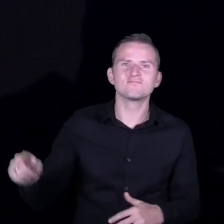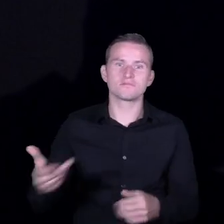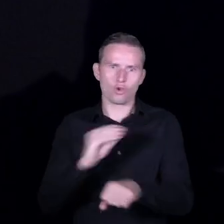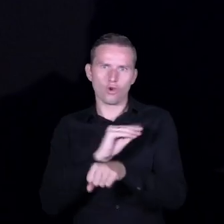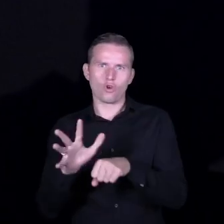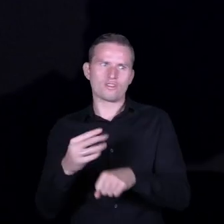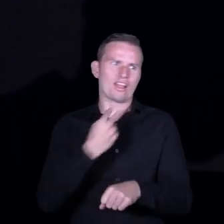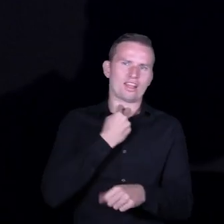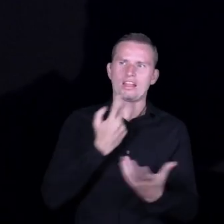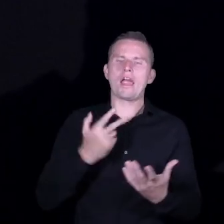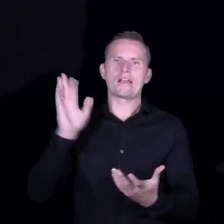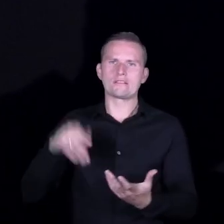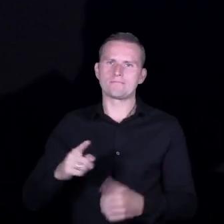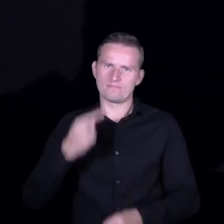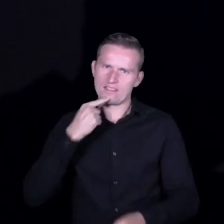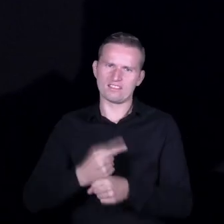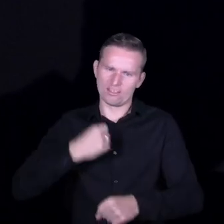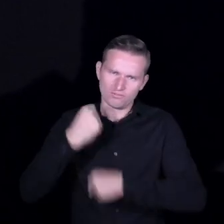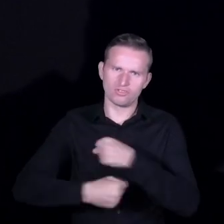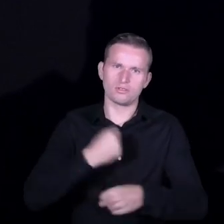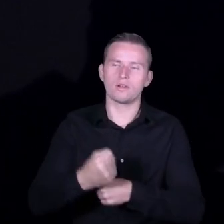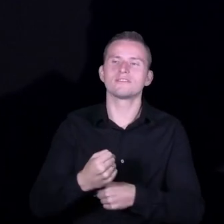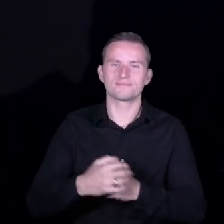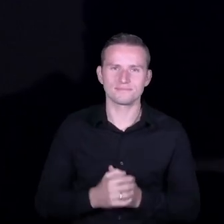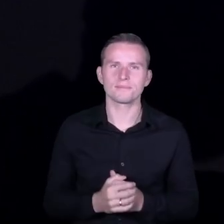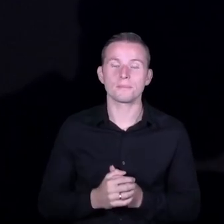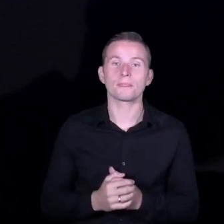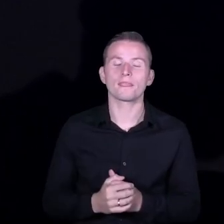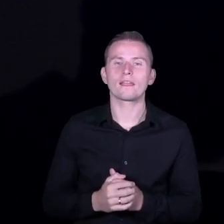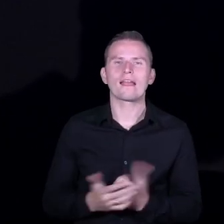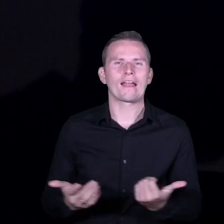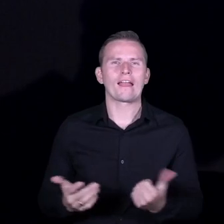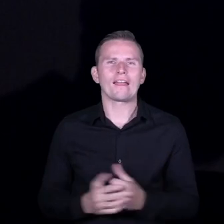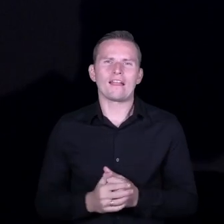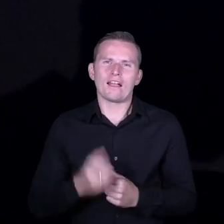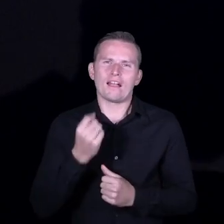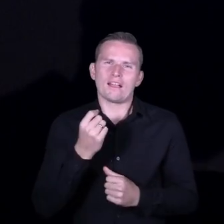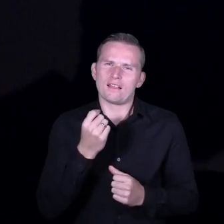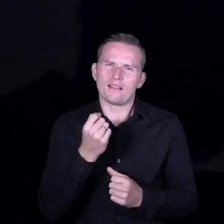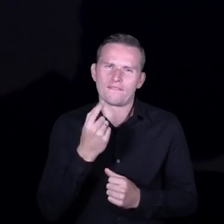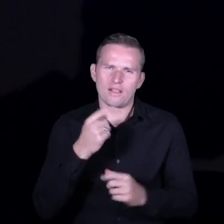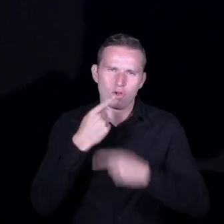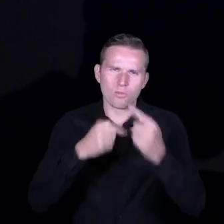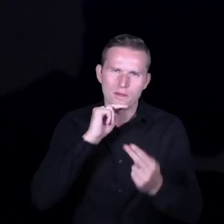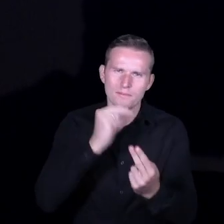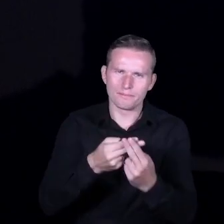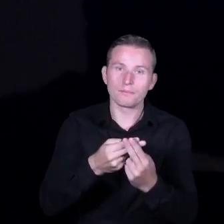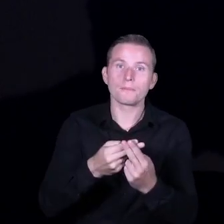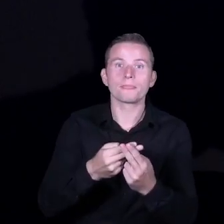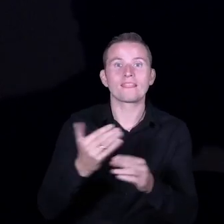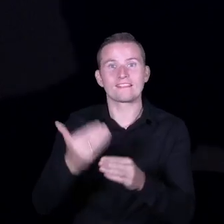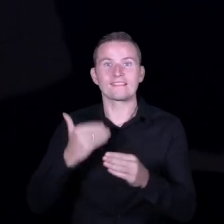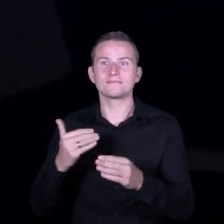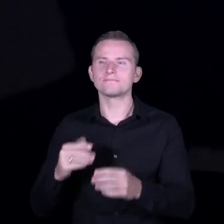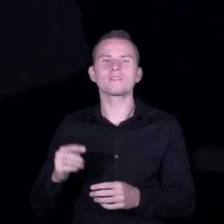czasochłonne i trudne ćwiczenie. A zanim odpowiem na pytanie, króciutko wrócę do historii, bo dyrektor Agata Wancio